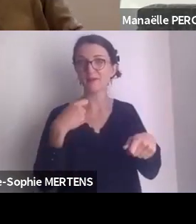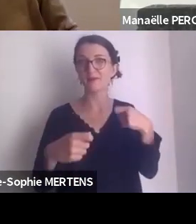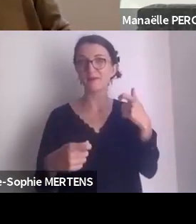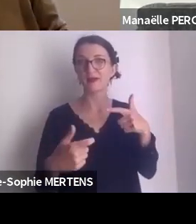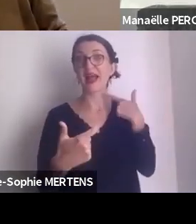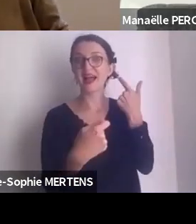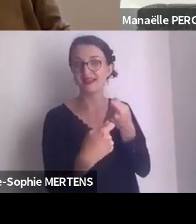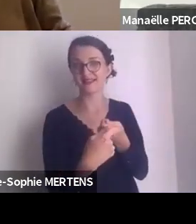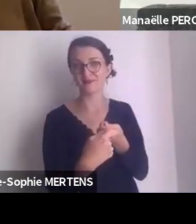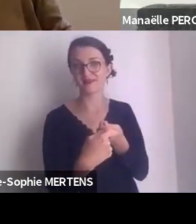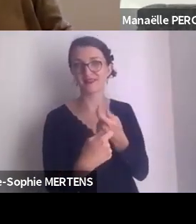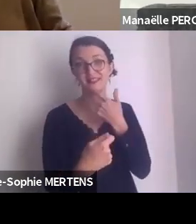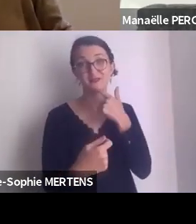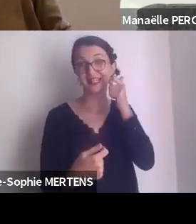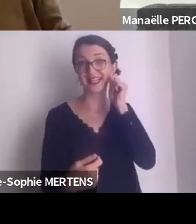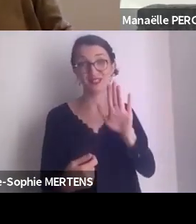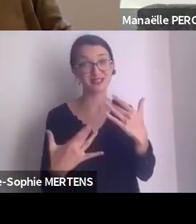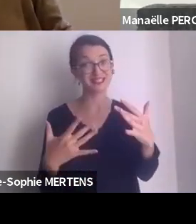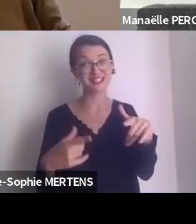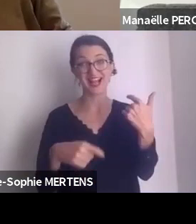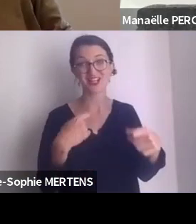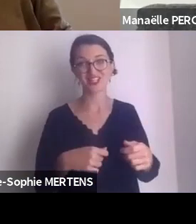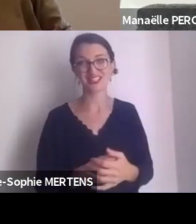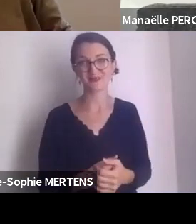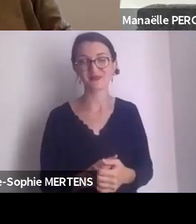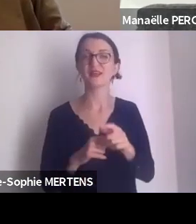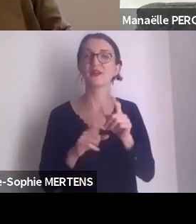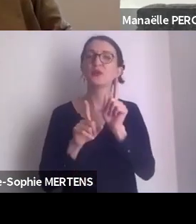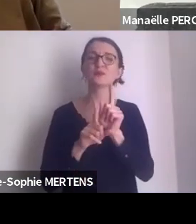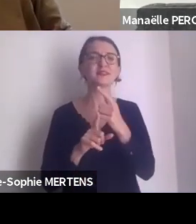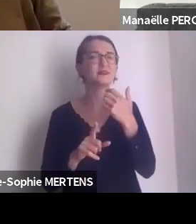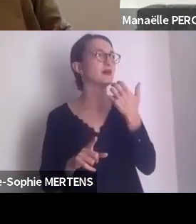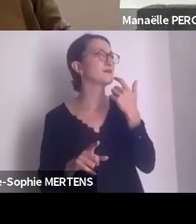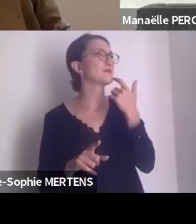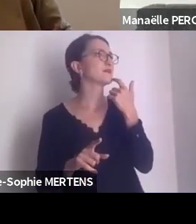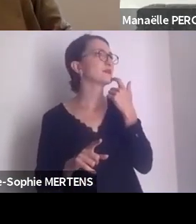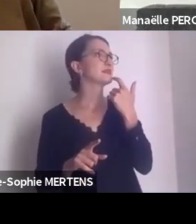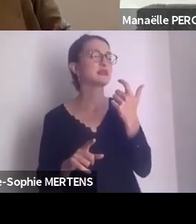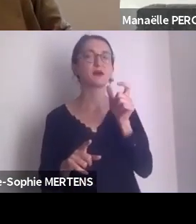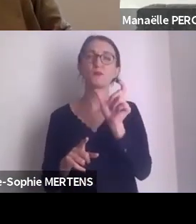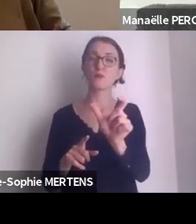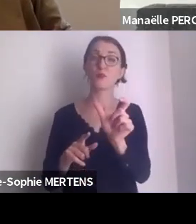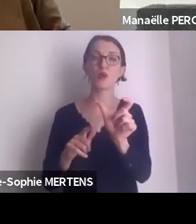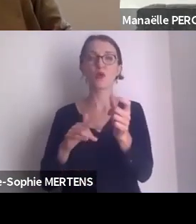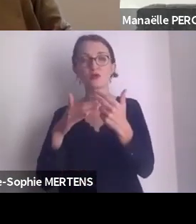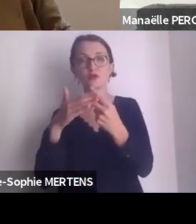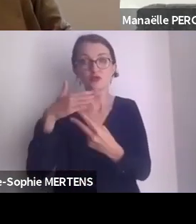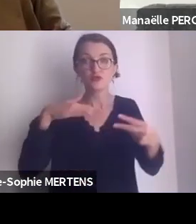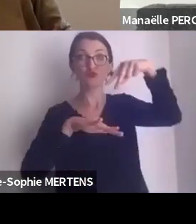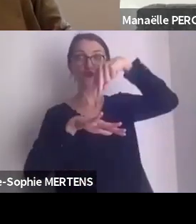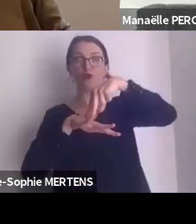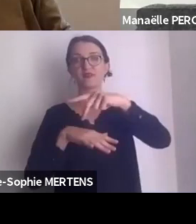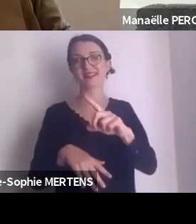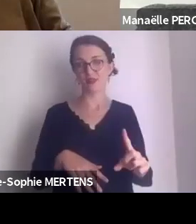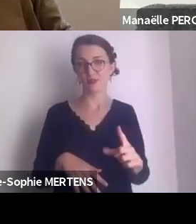attention de ne pas être dans la survie. En fait, on parle de survie hein, dans la situation, mais plutôt, moi, l'invitation, ça serait d'être dans la vie, c'est-à-dire que